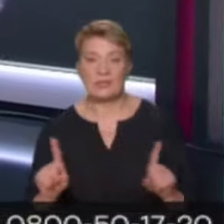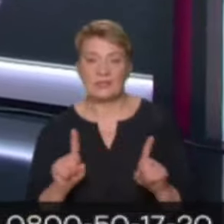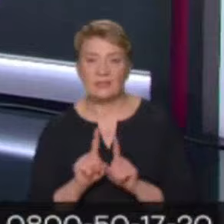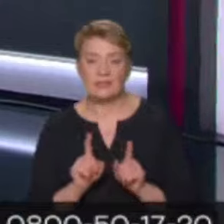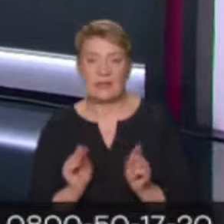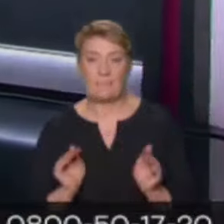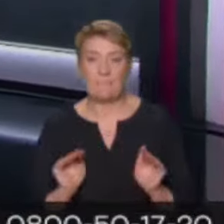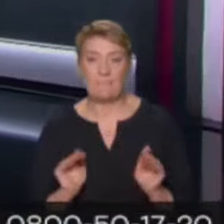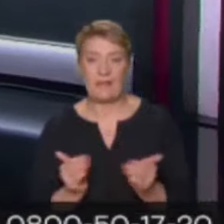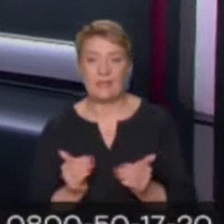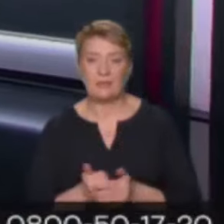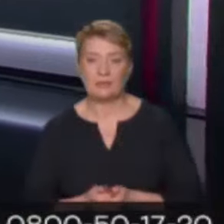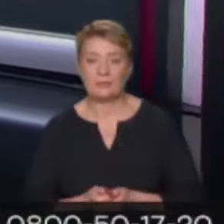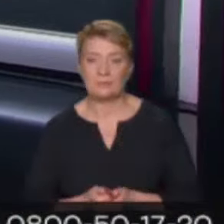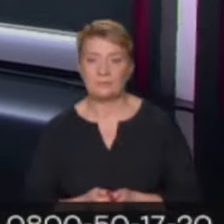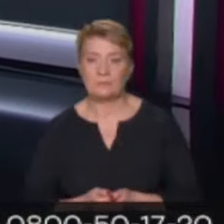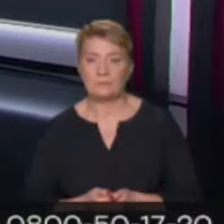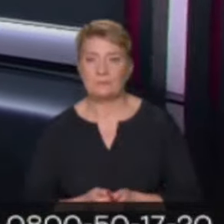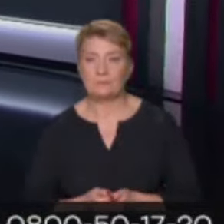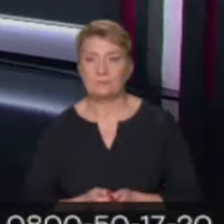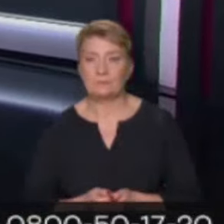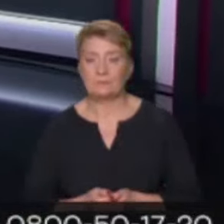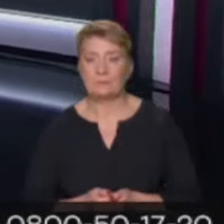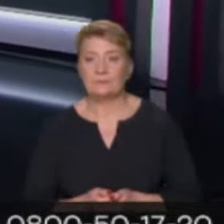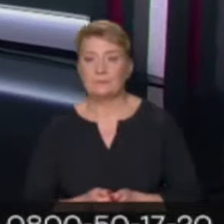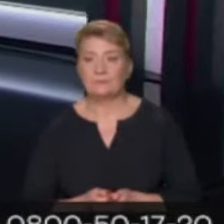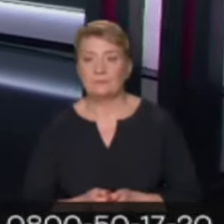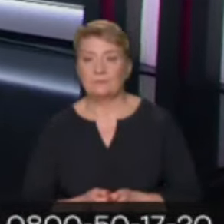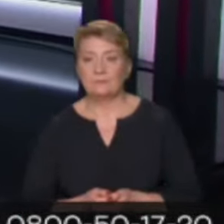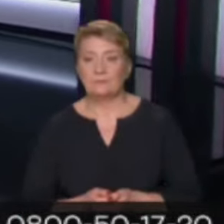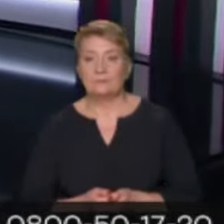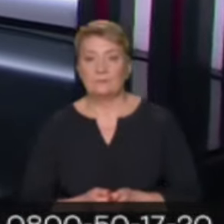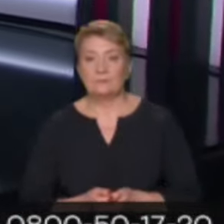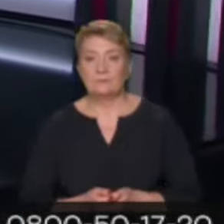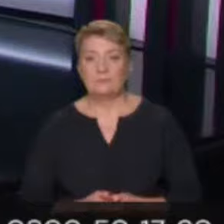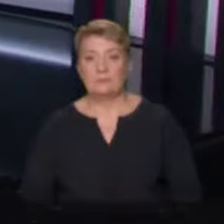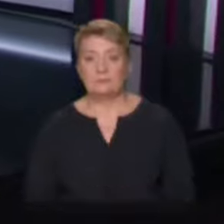мініатюру. Які емоції вона викликає?